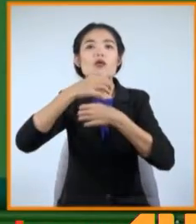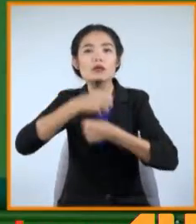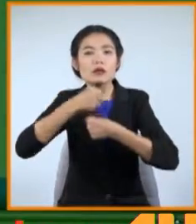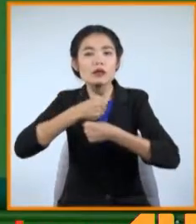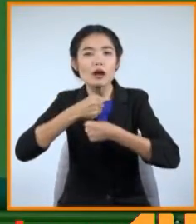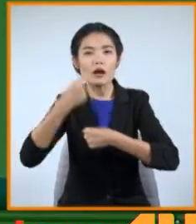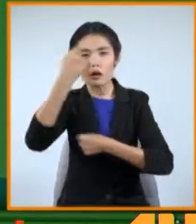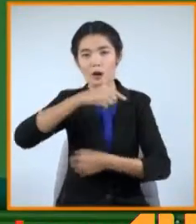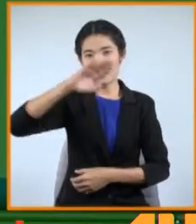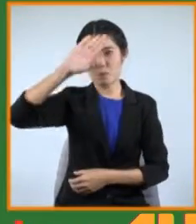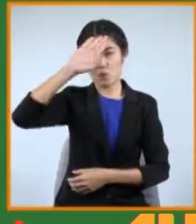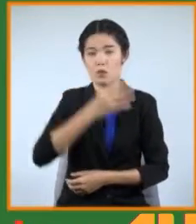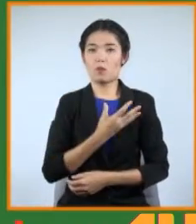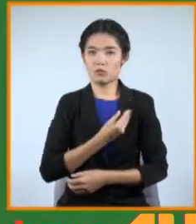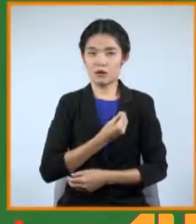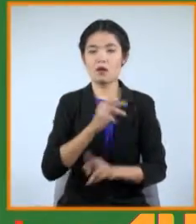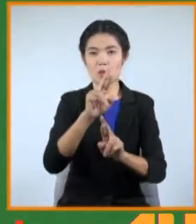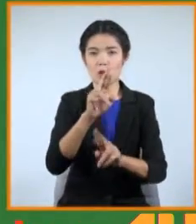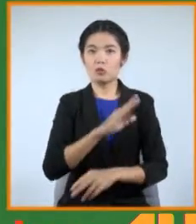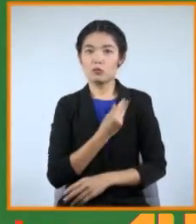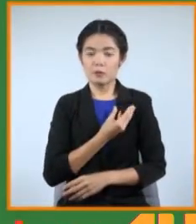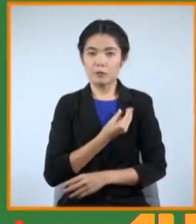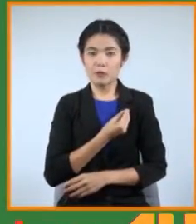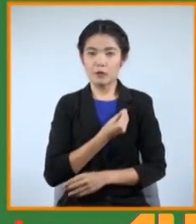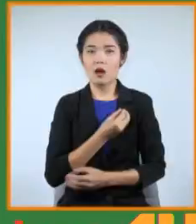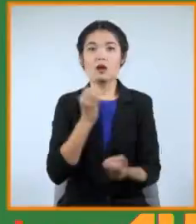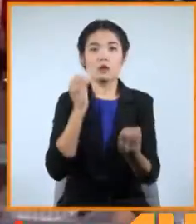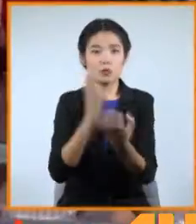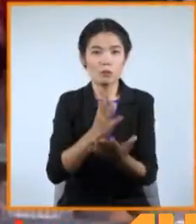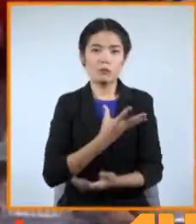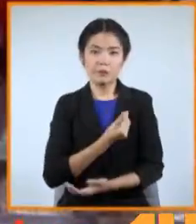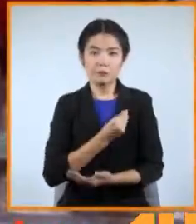คนที่มีโรคประจำตัวอย่างโรคหัวใจหากตื่นเต้นมากๆก็อาจทำให้เกิดปัญหาได้ค่ะ